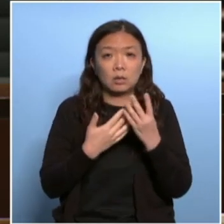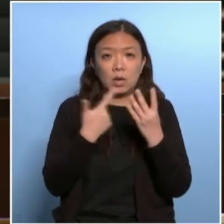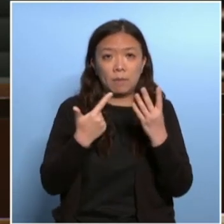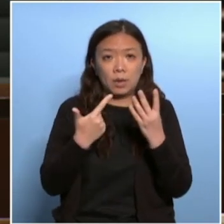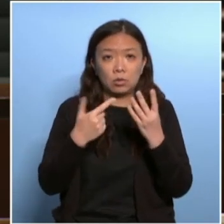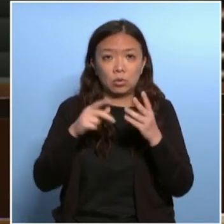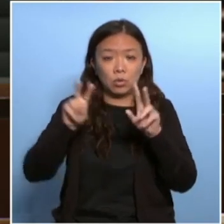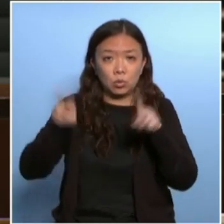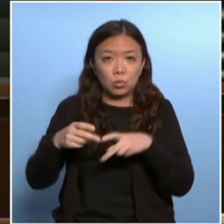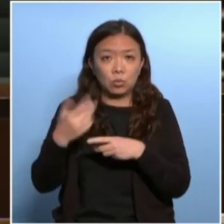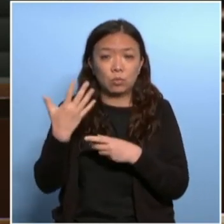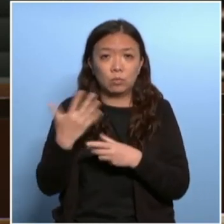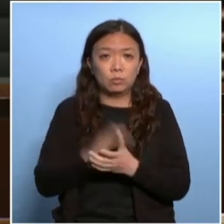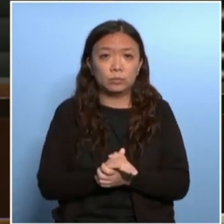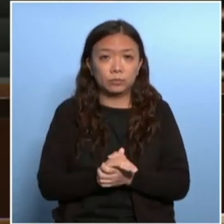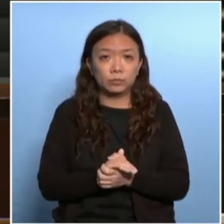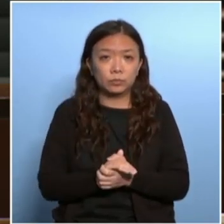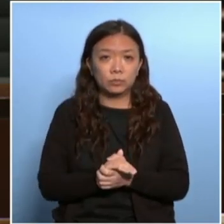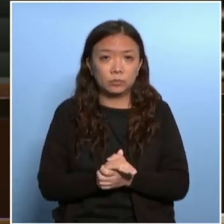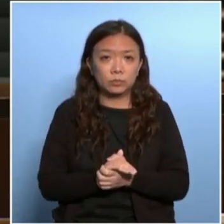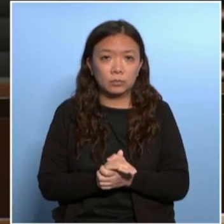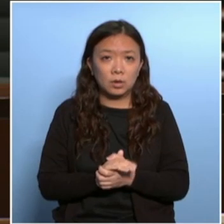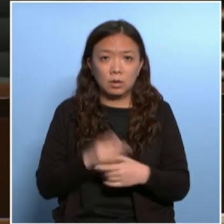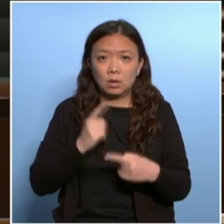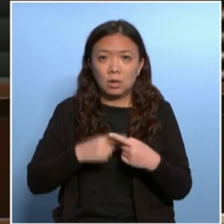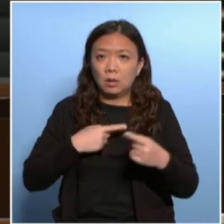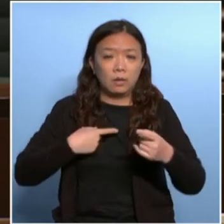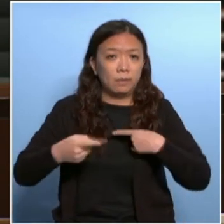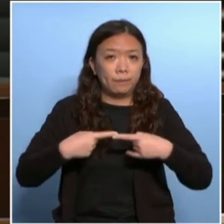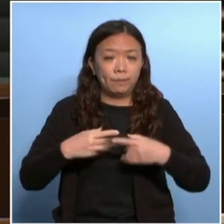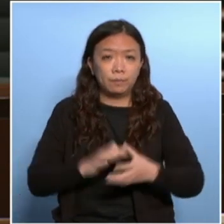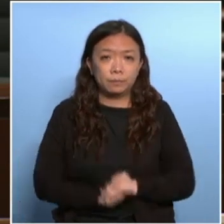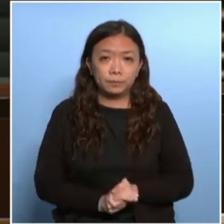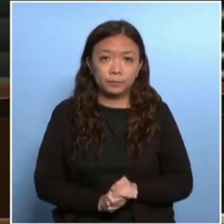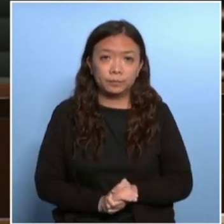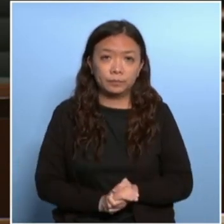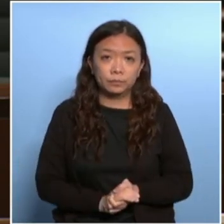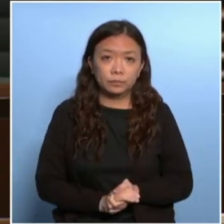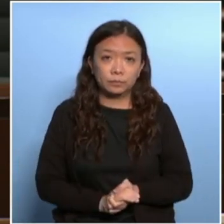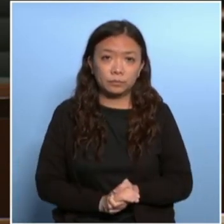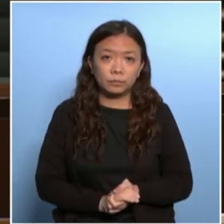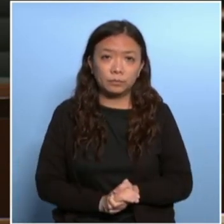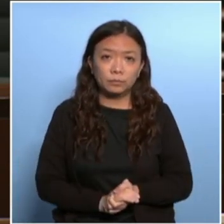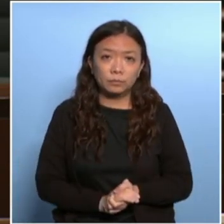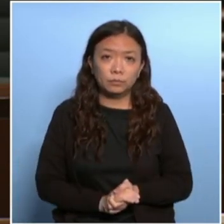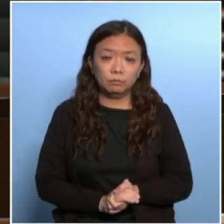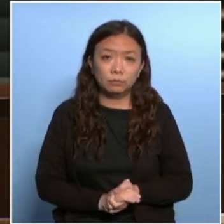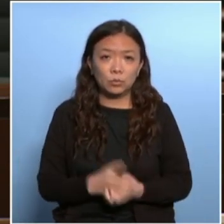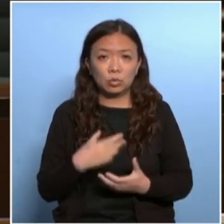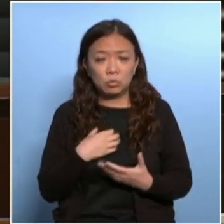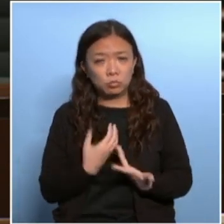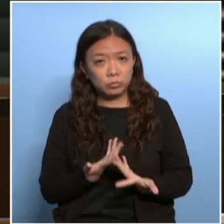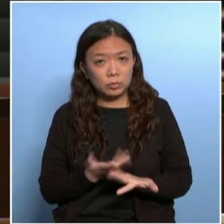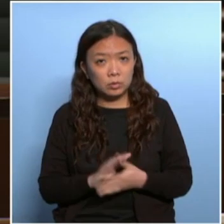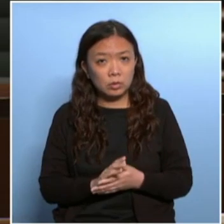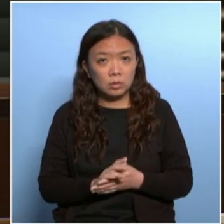48(5)(1)那裡呢是真的風馬牛不相及。所以即這樣去講呢，